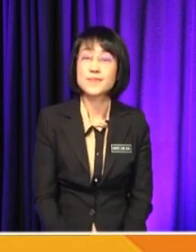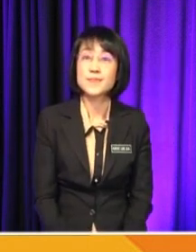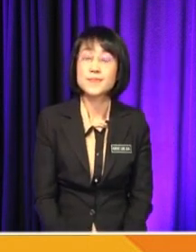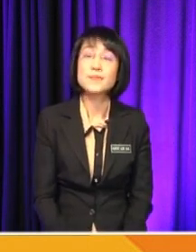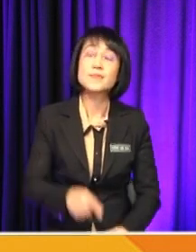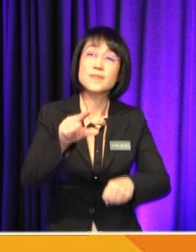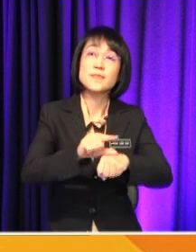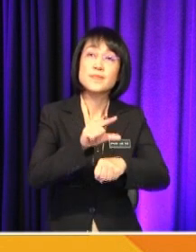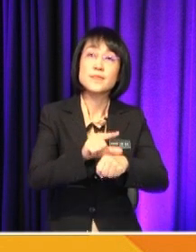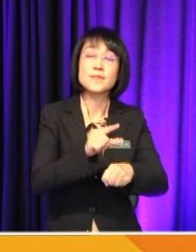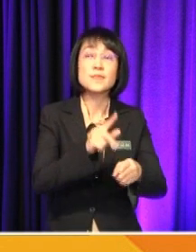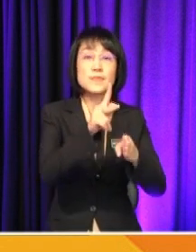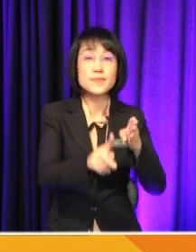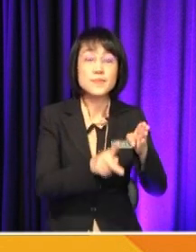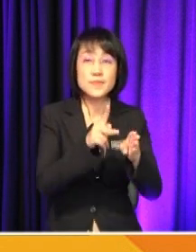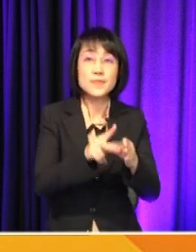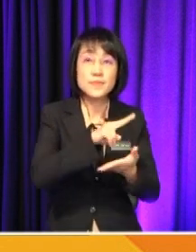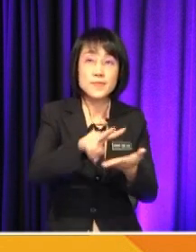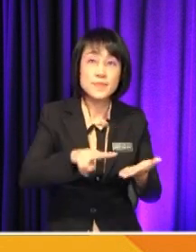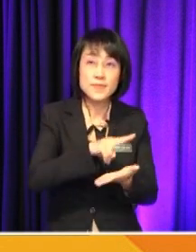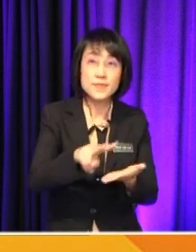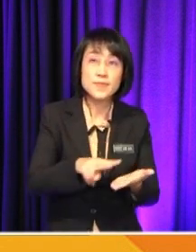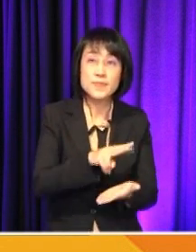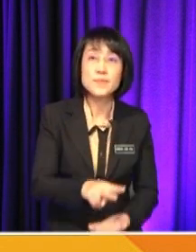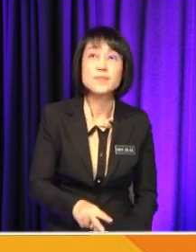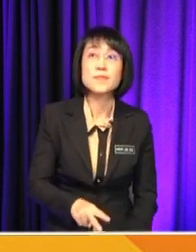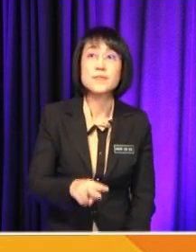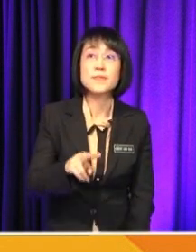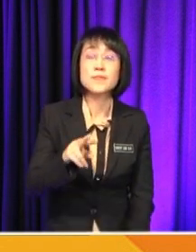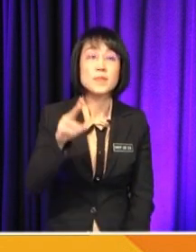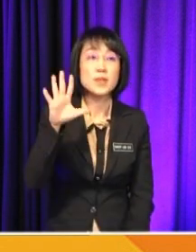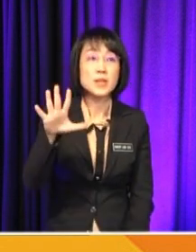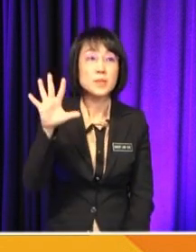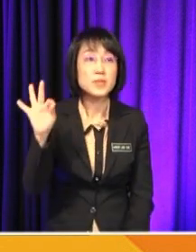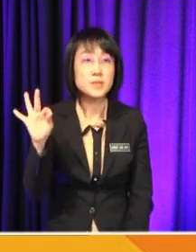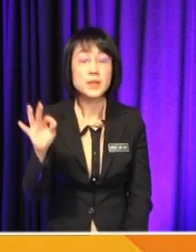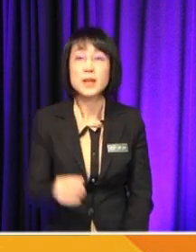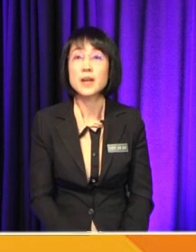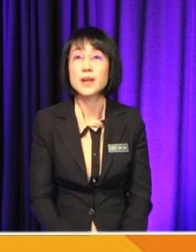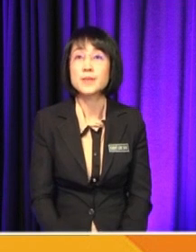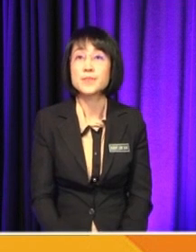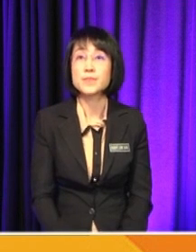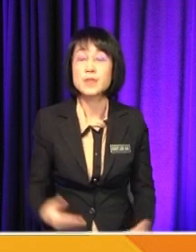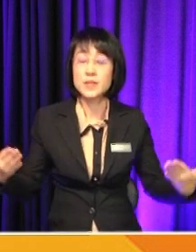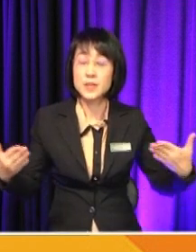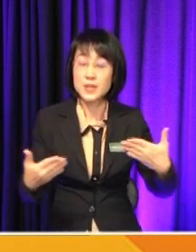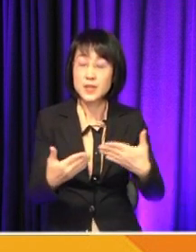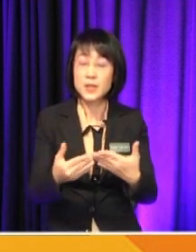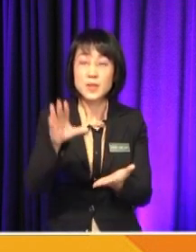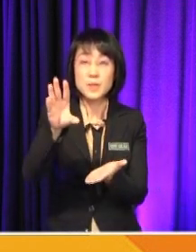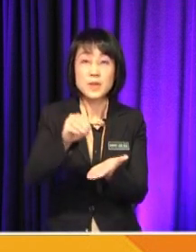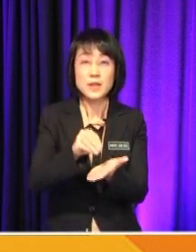kabel video Aji 59 perlu disambungkan kepada perekam video